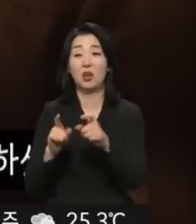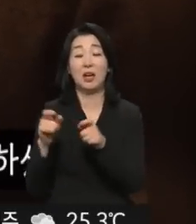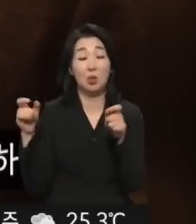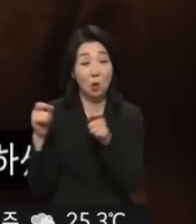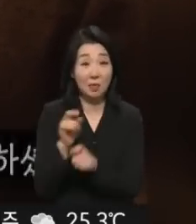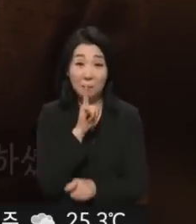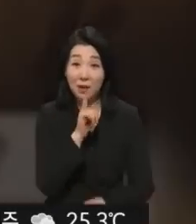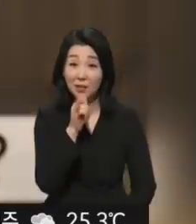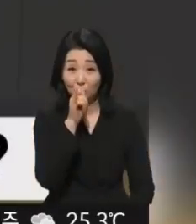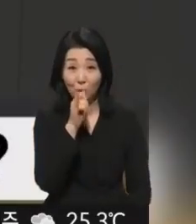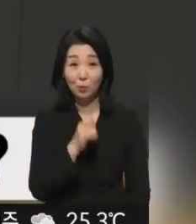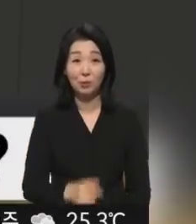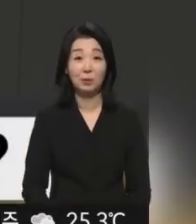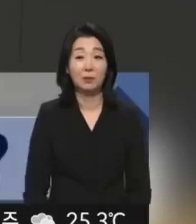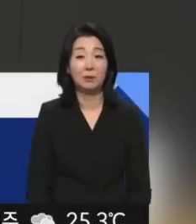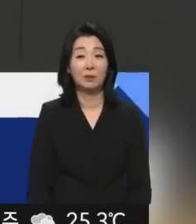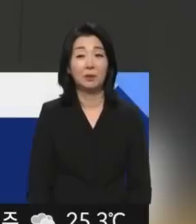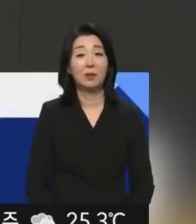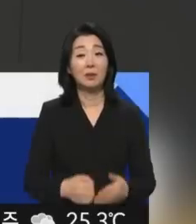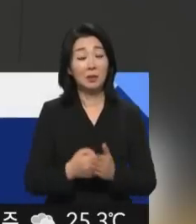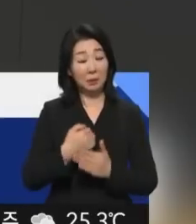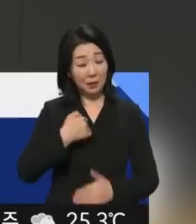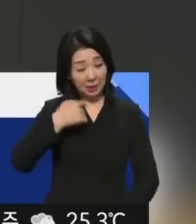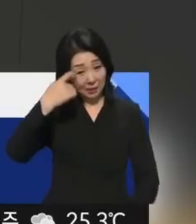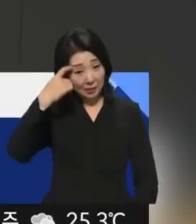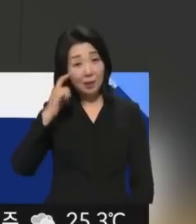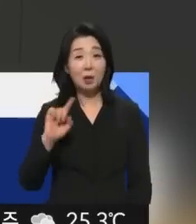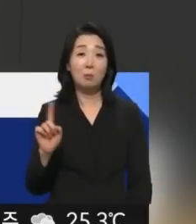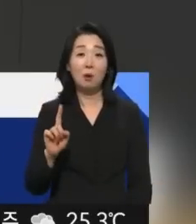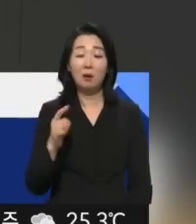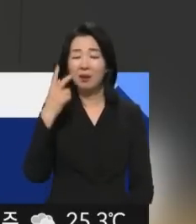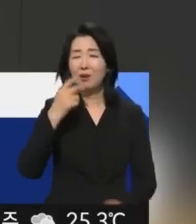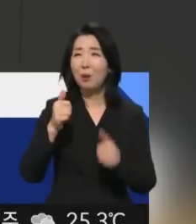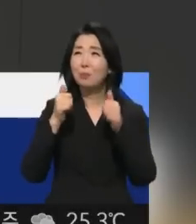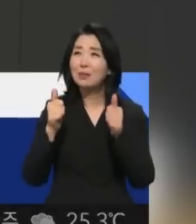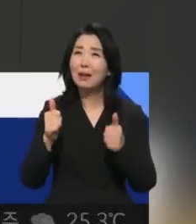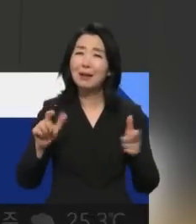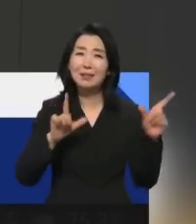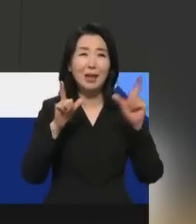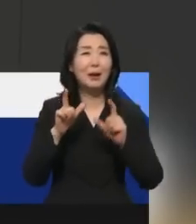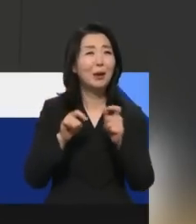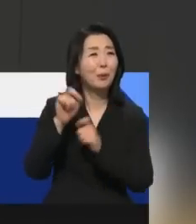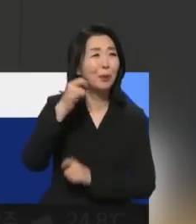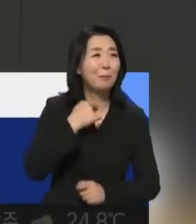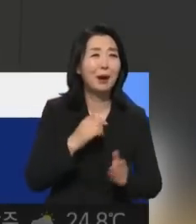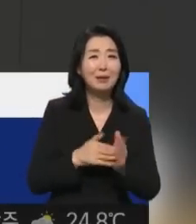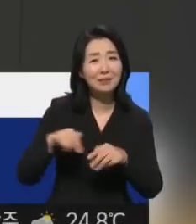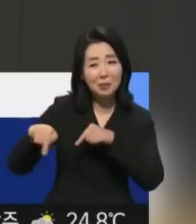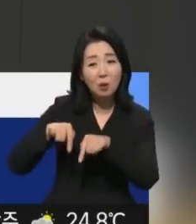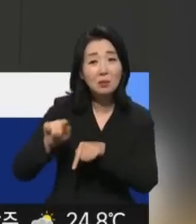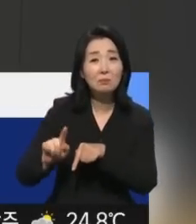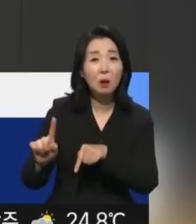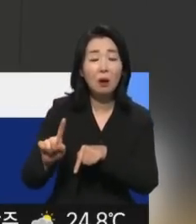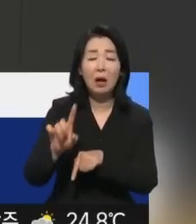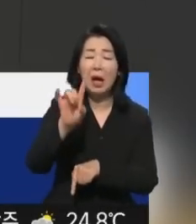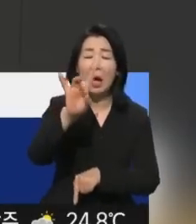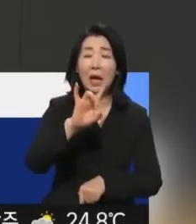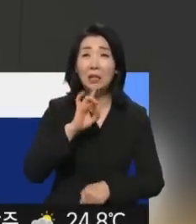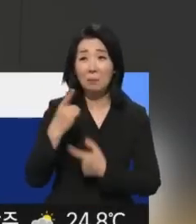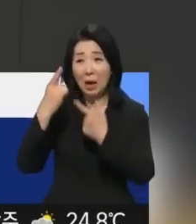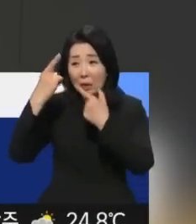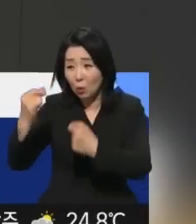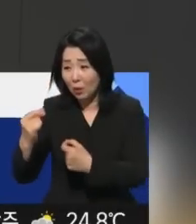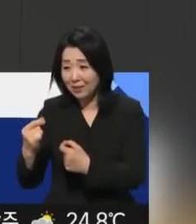closer. 그러니까 조금 제 생각에는 뭐 검사를 오래 하셔서 그런지 모르겠는데 예. 정치라는 거는 하나만 같아도 동지로